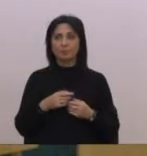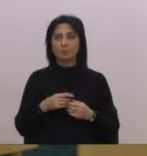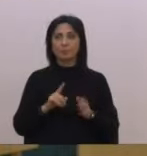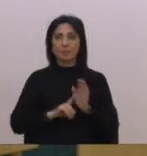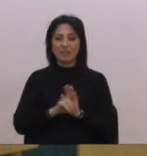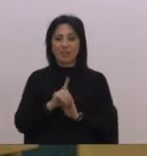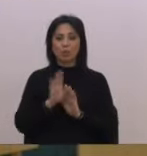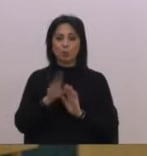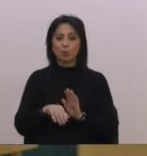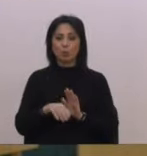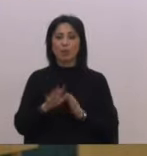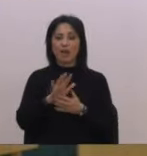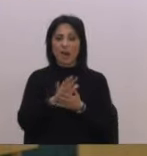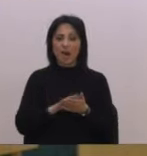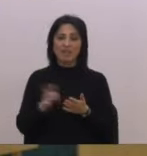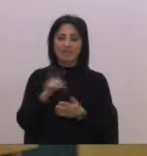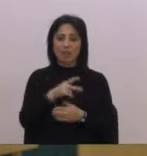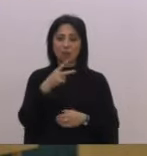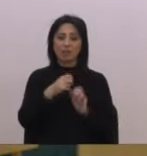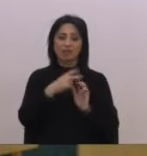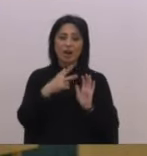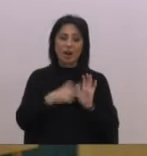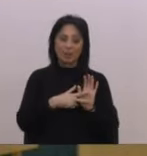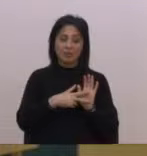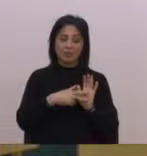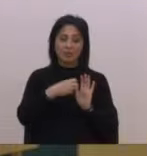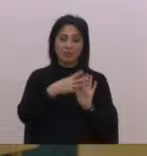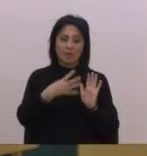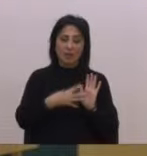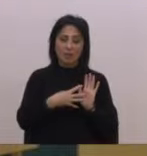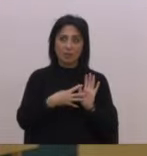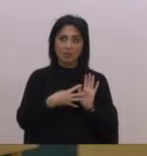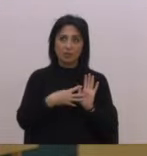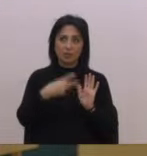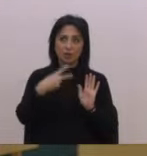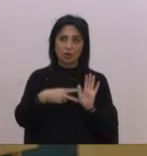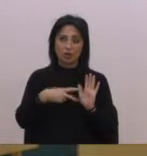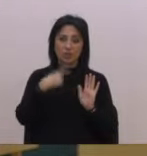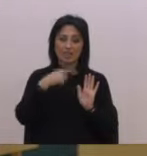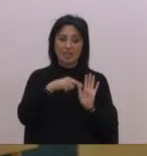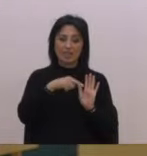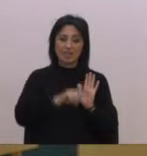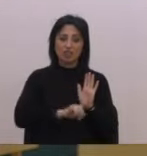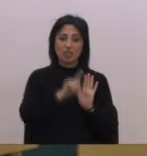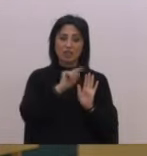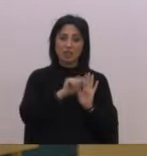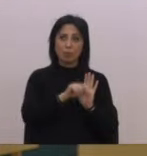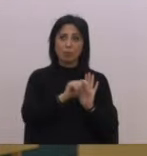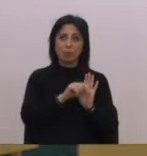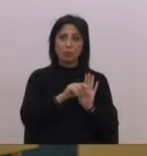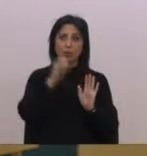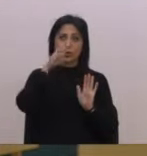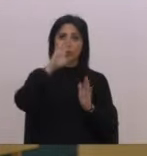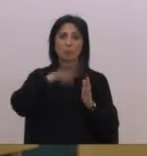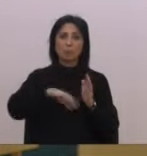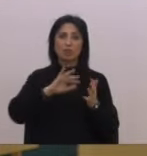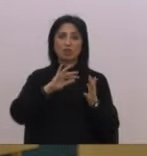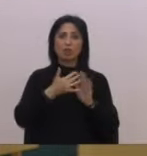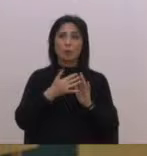Დაიწყეთ, უბრალოდ გააგრძელეთ 2018, 19, 20 წელიწადში დაწყებული უშუქო